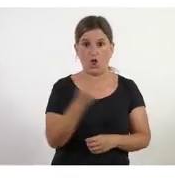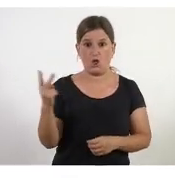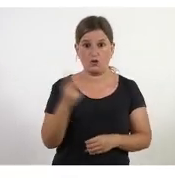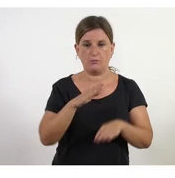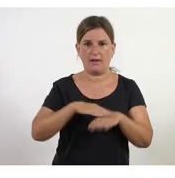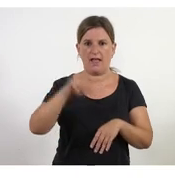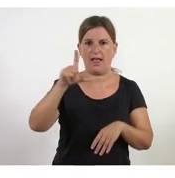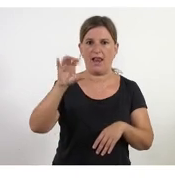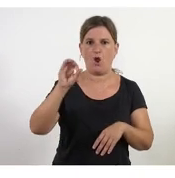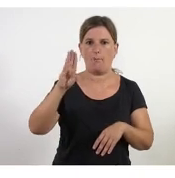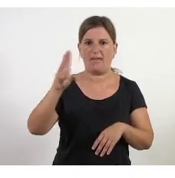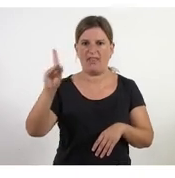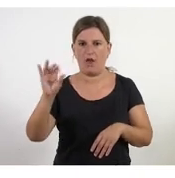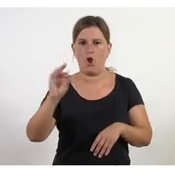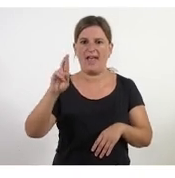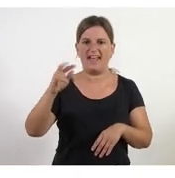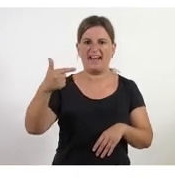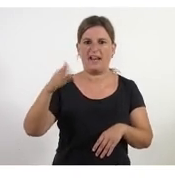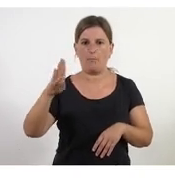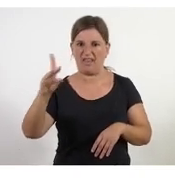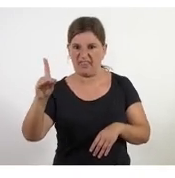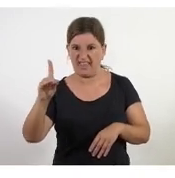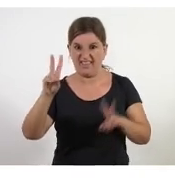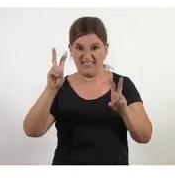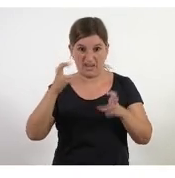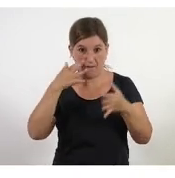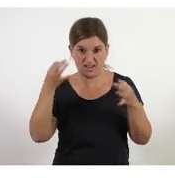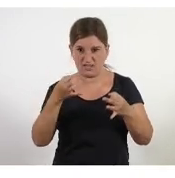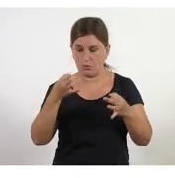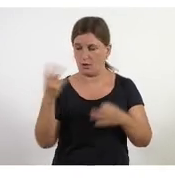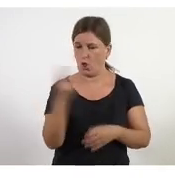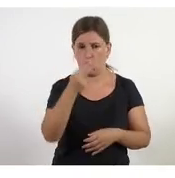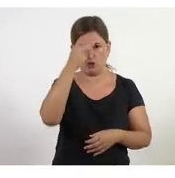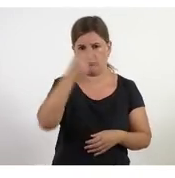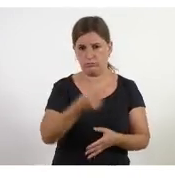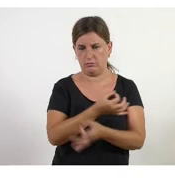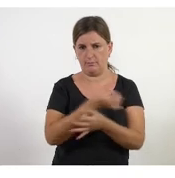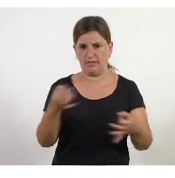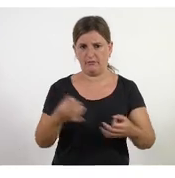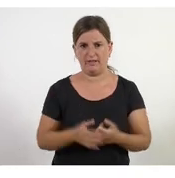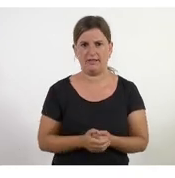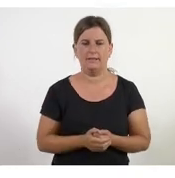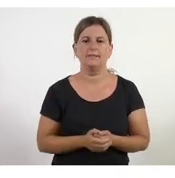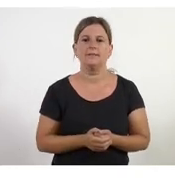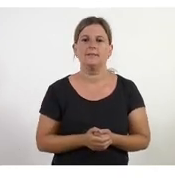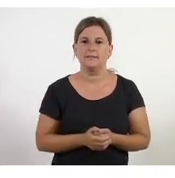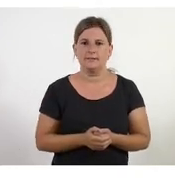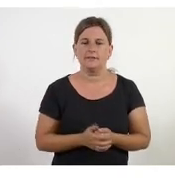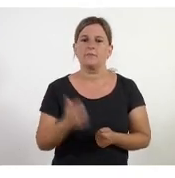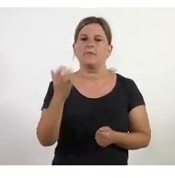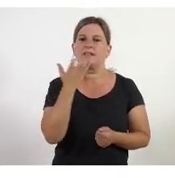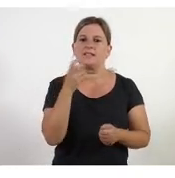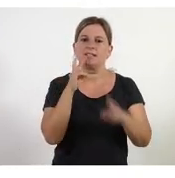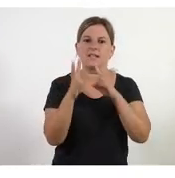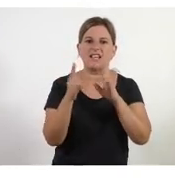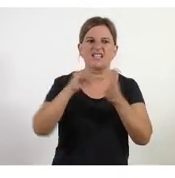LOPD, RGPD, tot aquest tipus de seguretat, compleixen perfectament. Ja quan parlem de si els sistemes